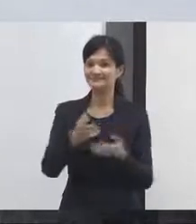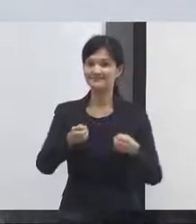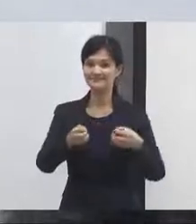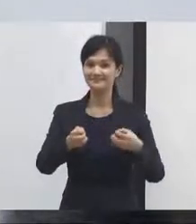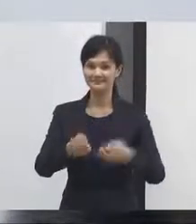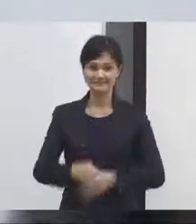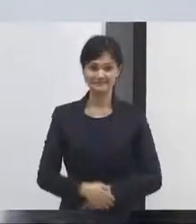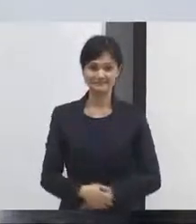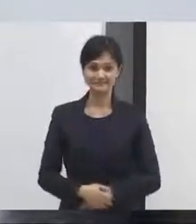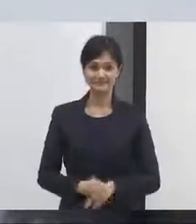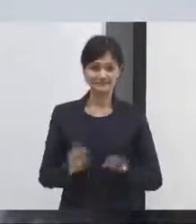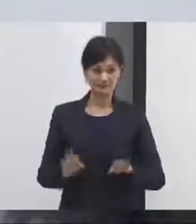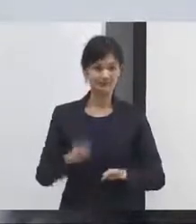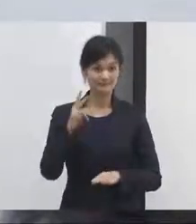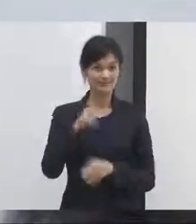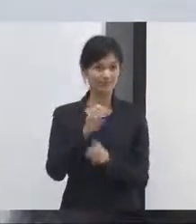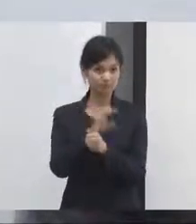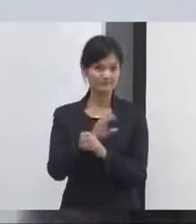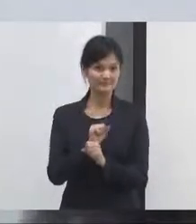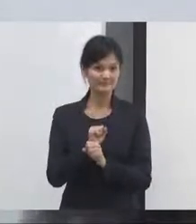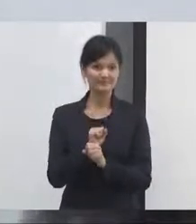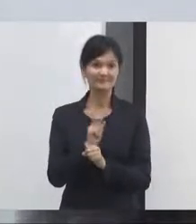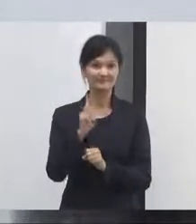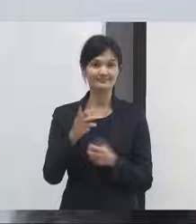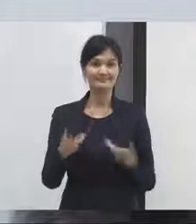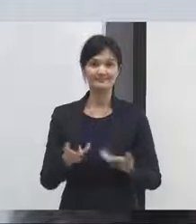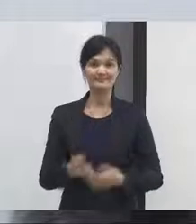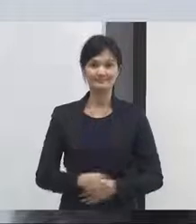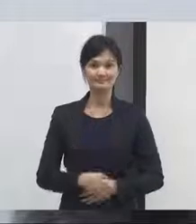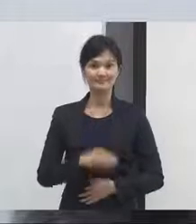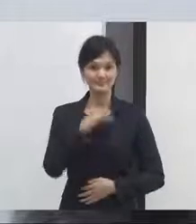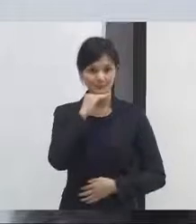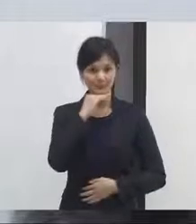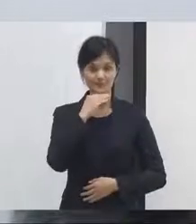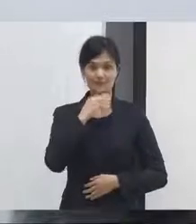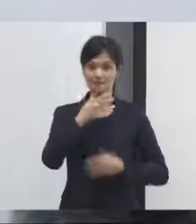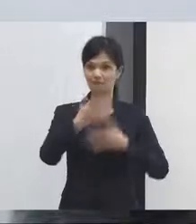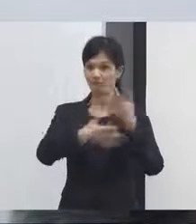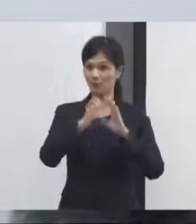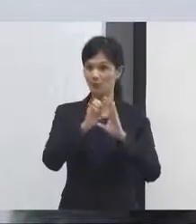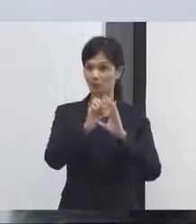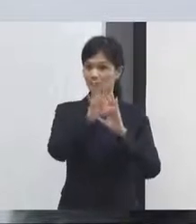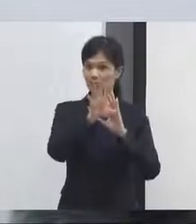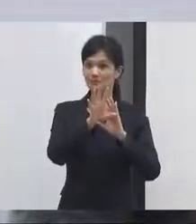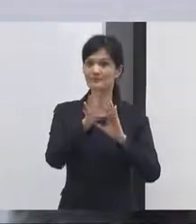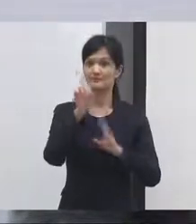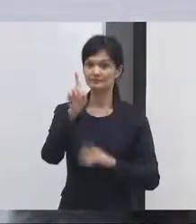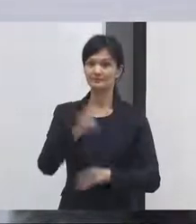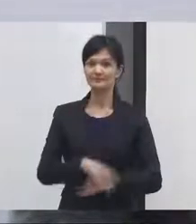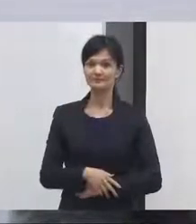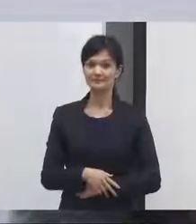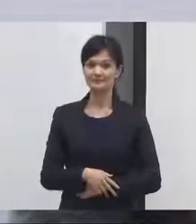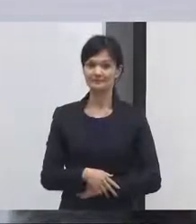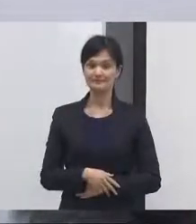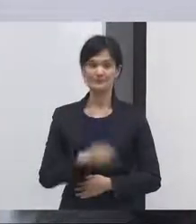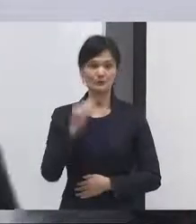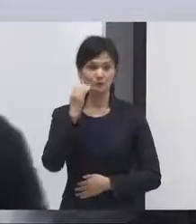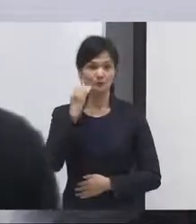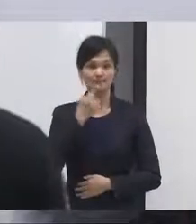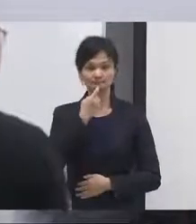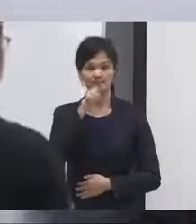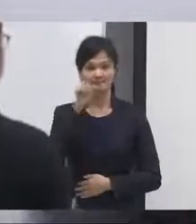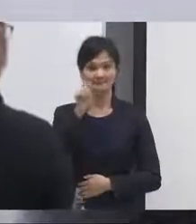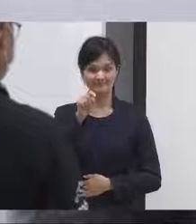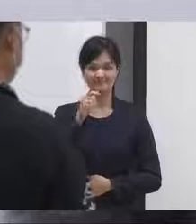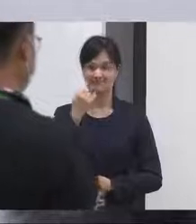那这边再提醒一下大家说，就是应该等一下荧幕上就会出现了，就是我们会有一个 Slido， 如果你有任何问